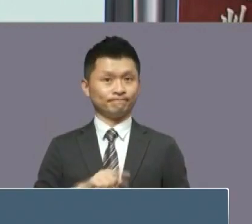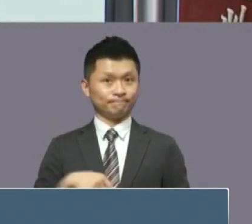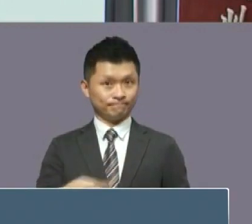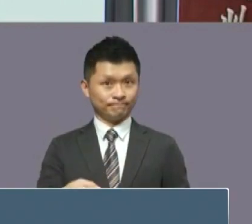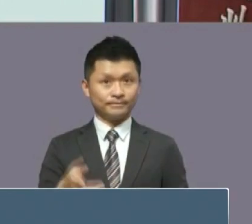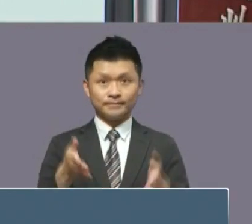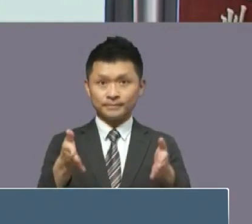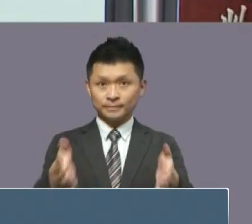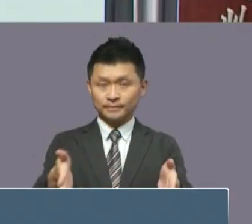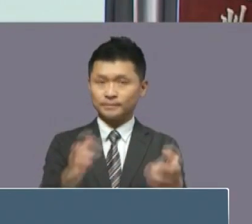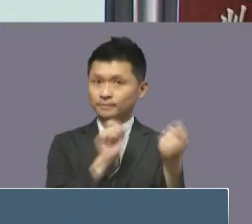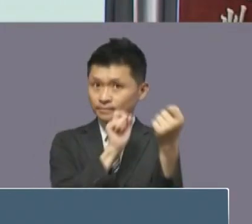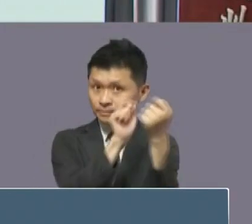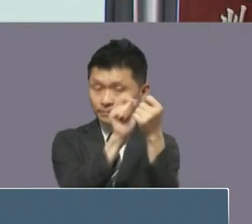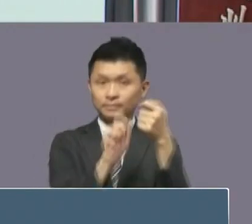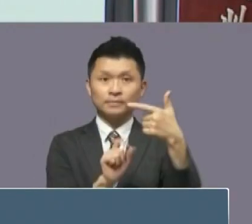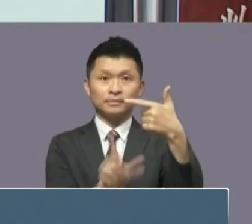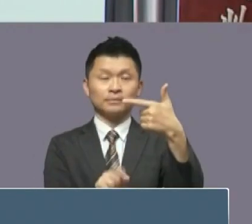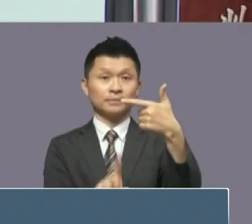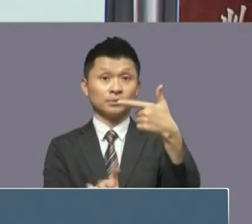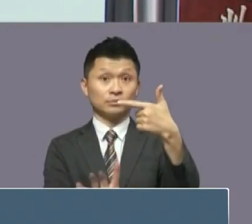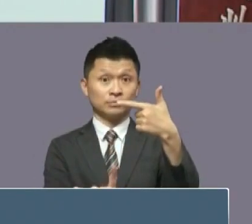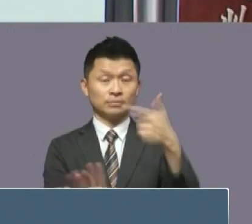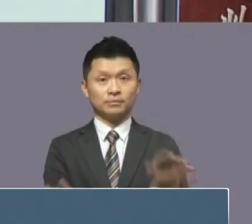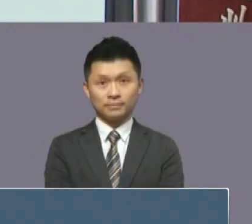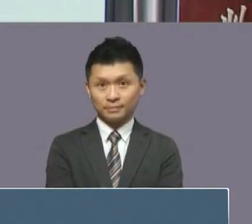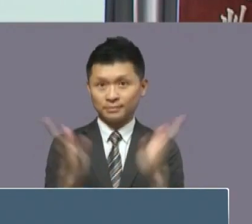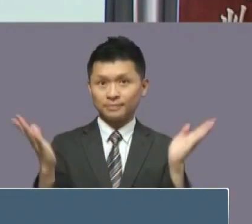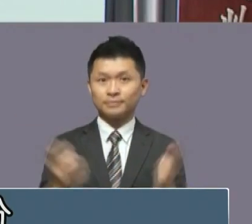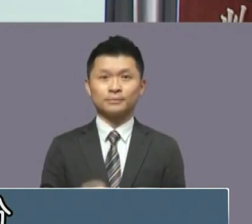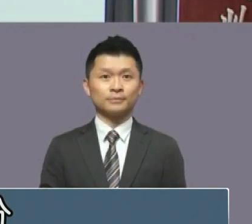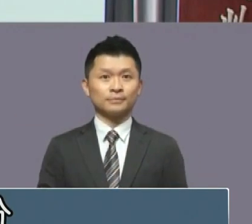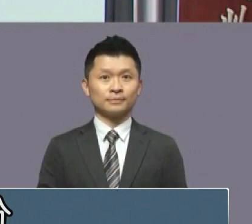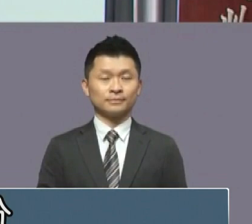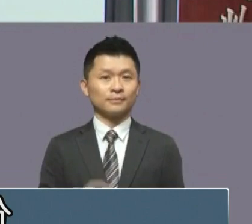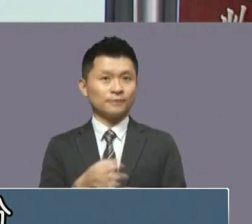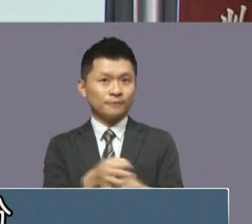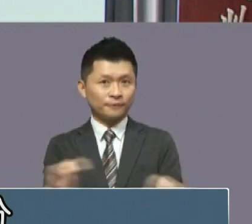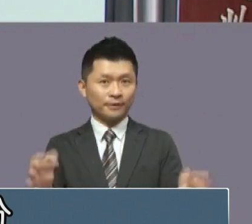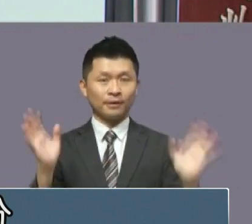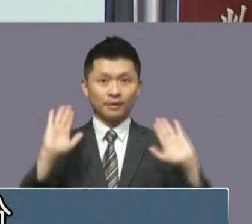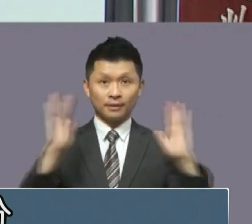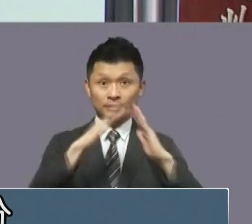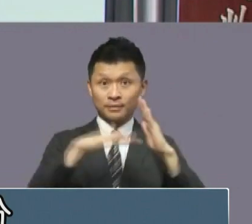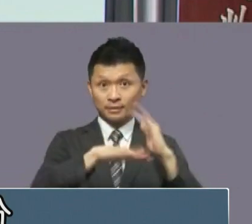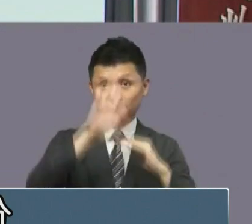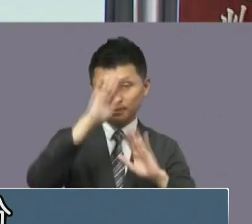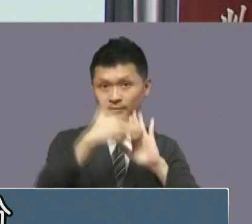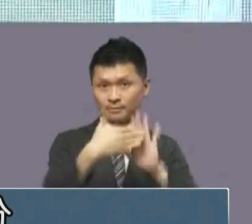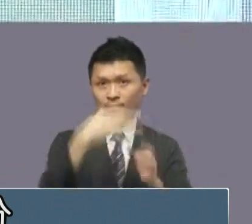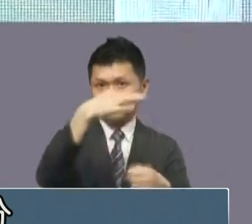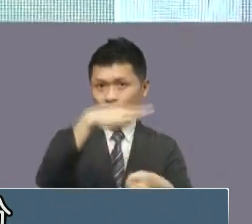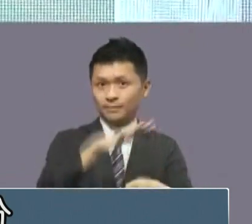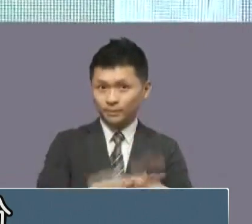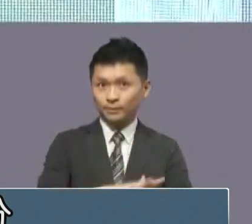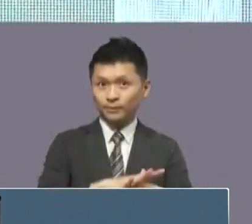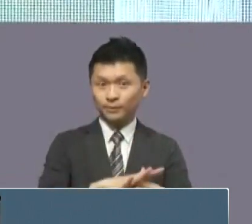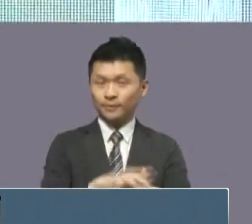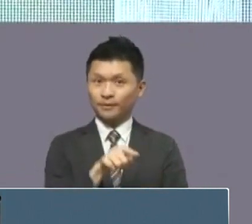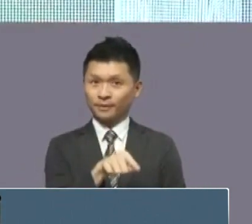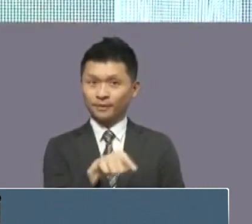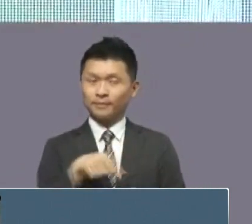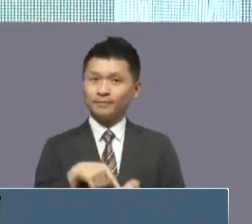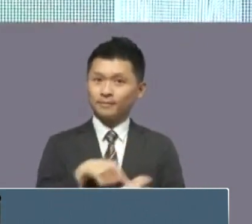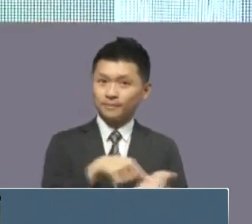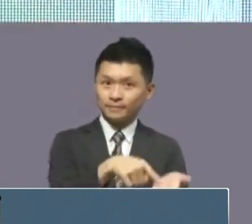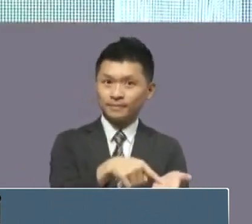有关我们即将在6月15号开始，提供有关孩童家庭防疫补贴的，这个部分呢、啊，来